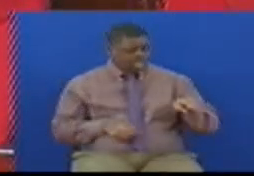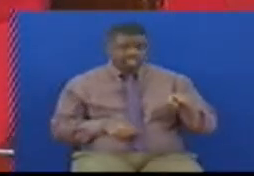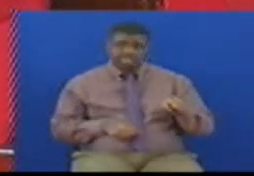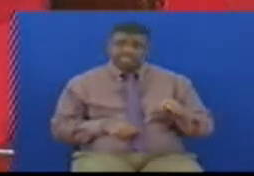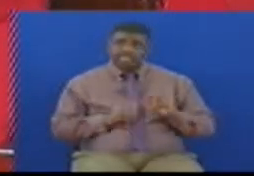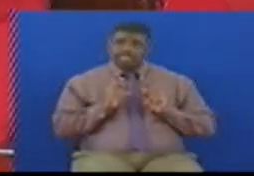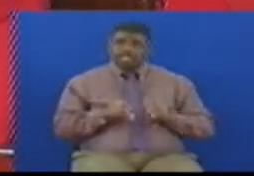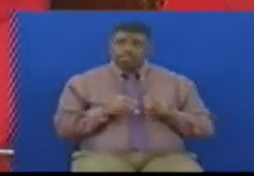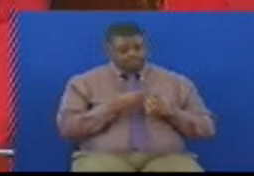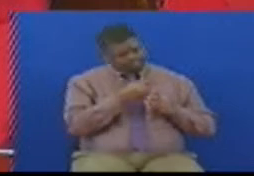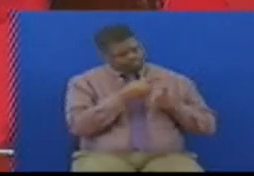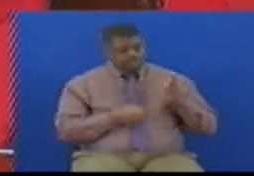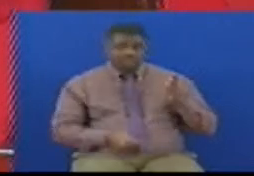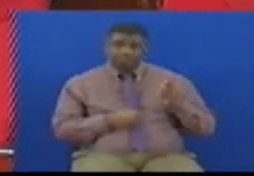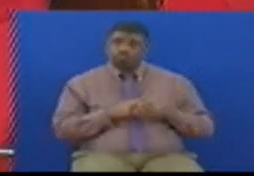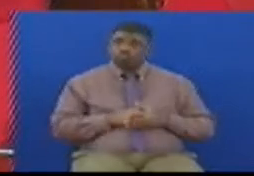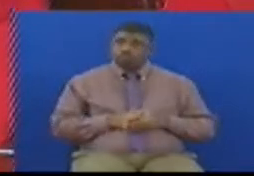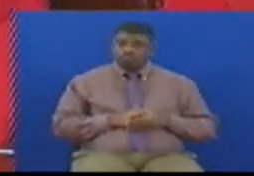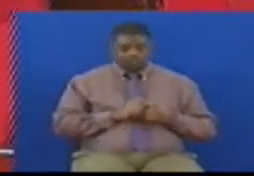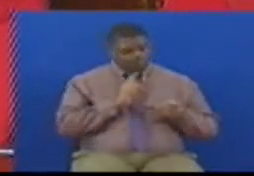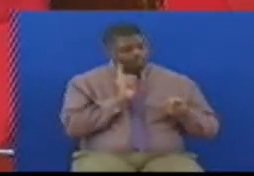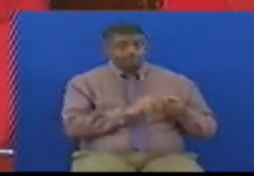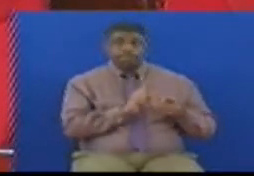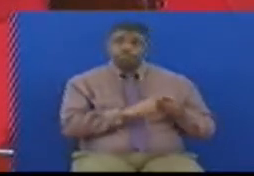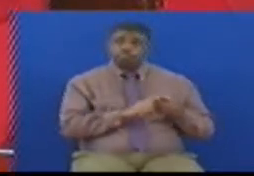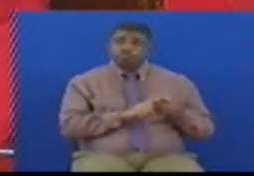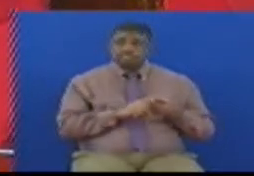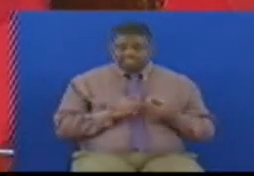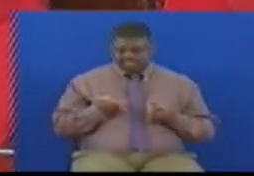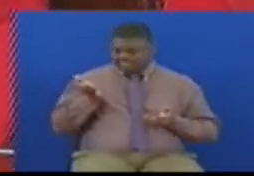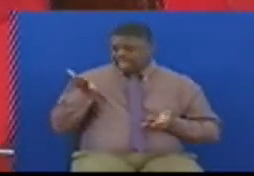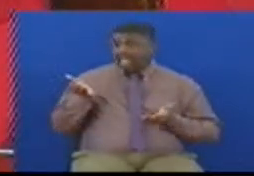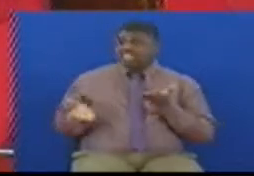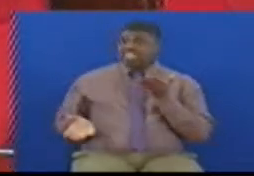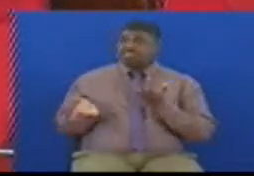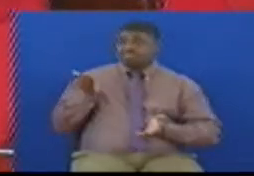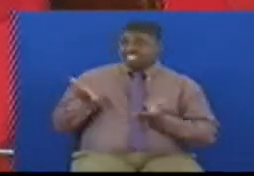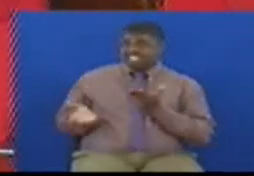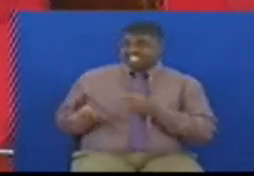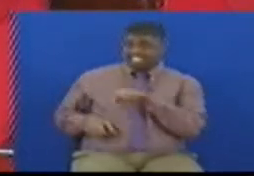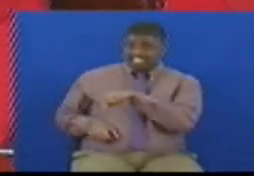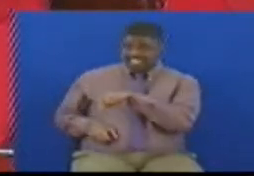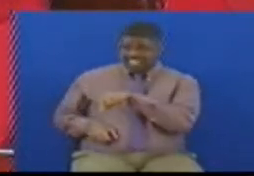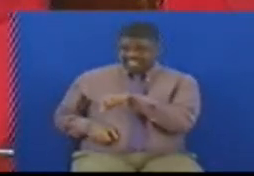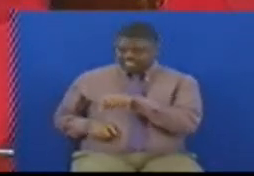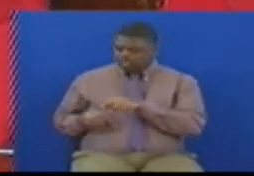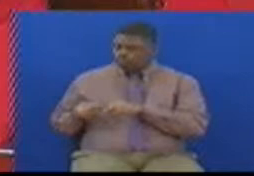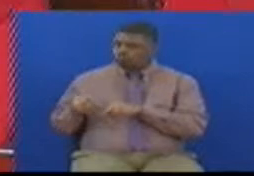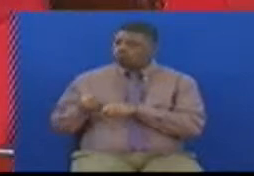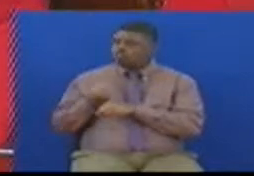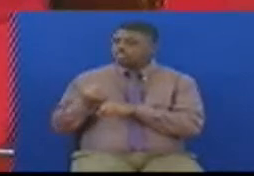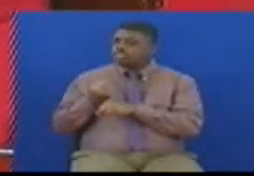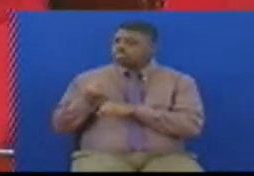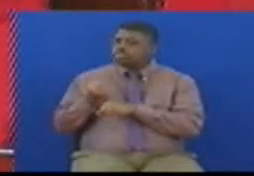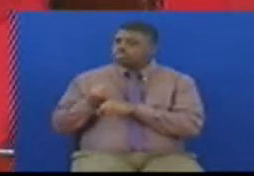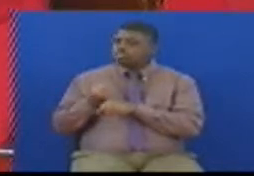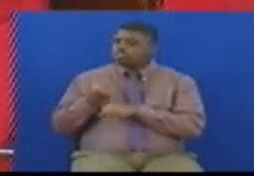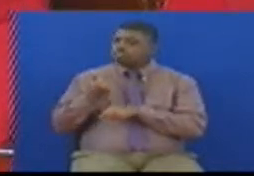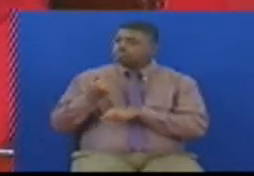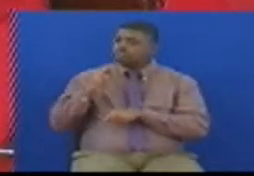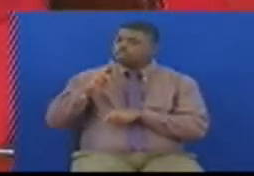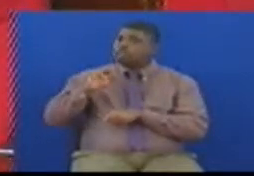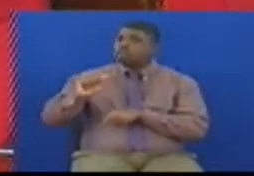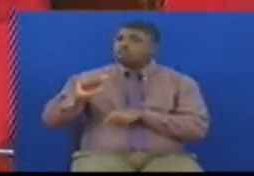kama zifuatazo. Hoja namba moja, tathmini na ufanisi katika utendaji wa mamlaka ya mapato Tanzania